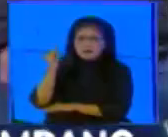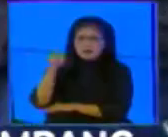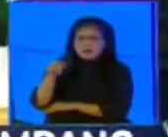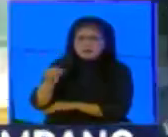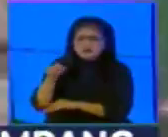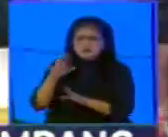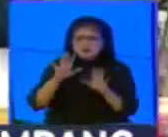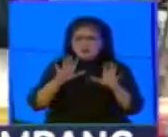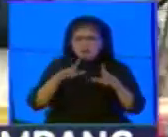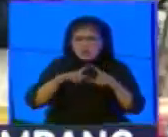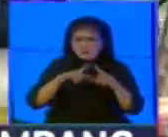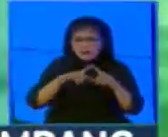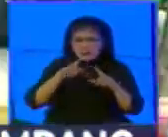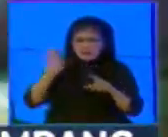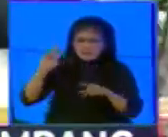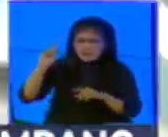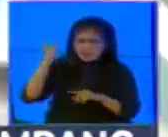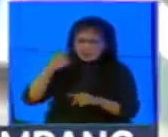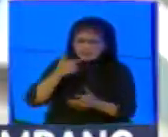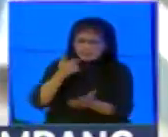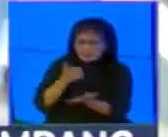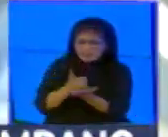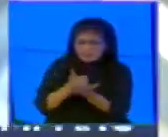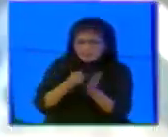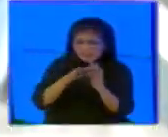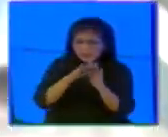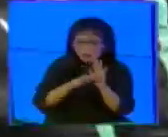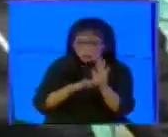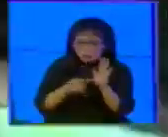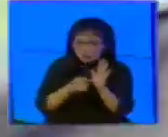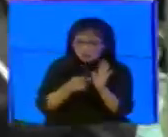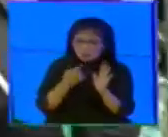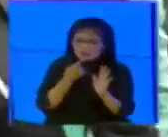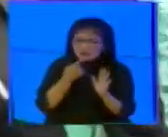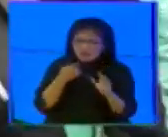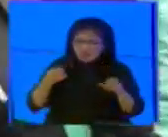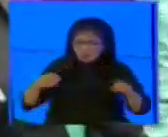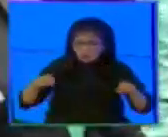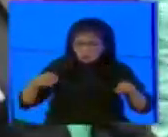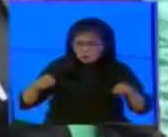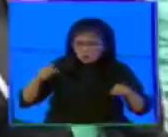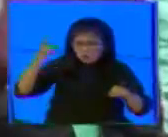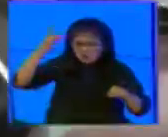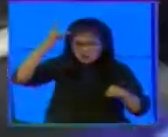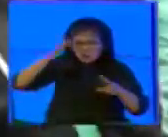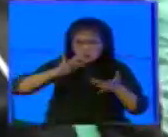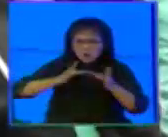lalu, salah satu poin terkait pembatasan armada sepeda motor, termasuk ojek online dilarang